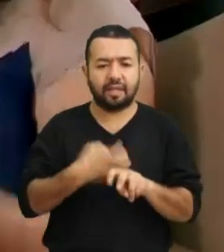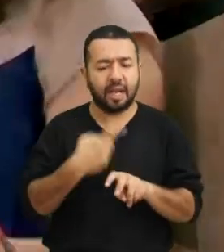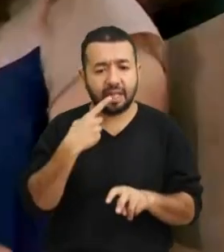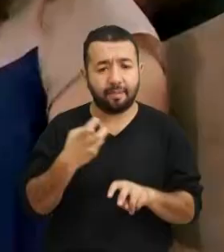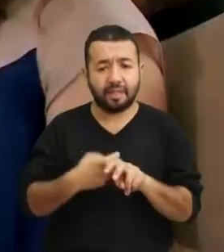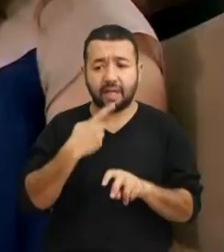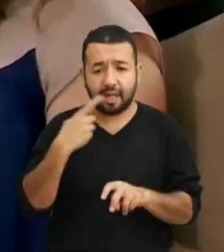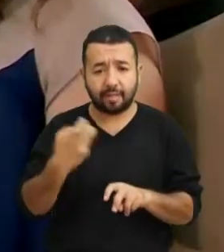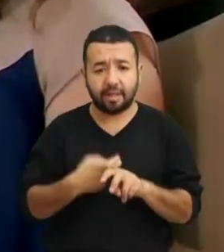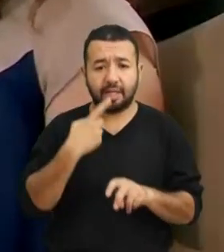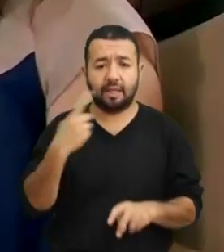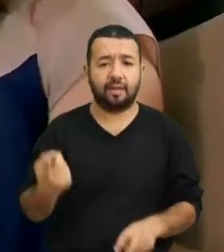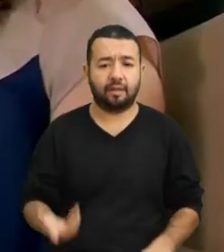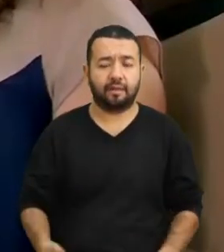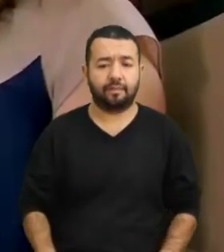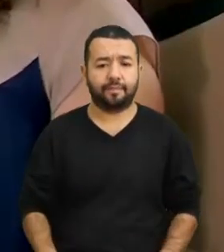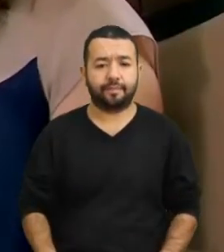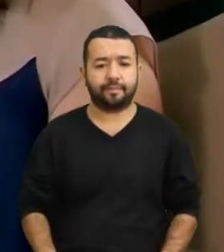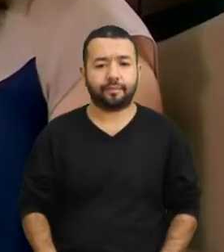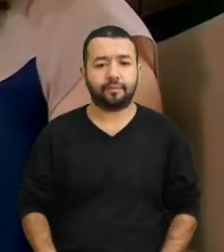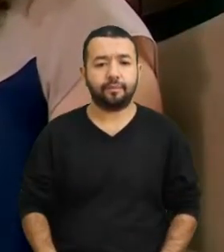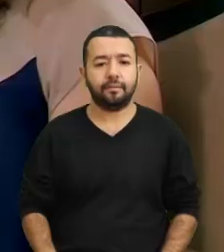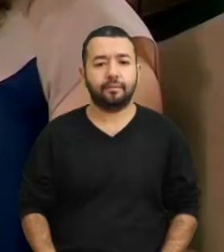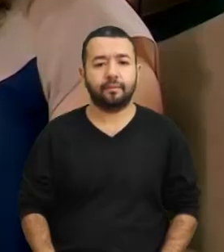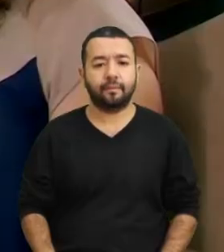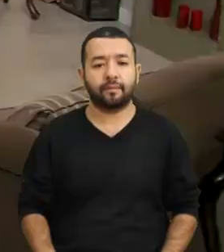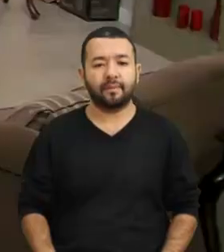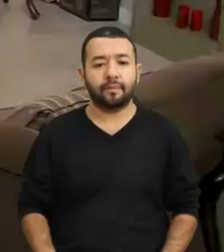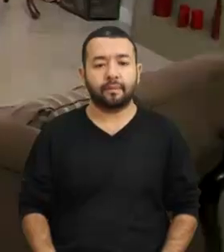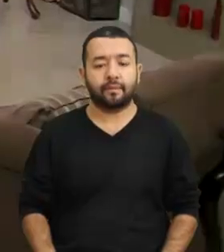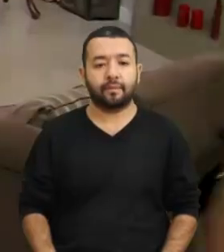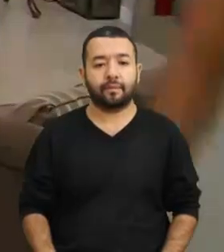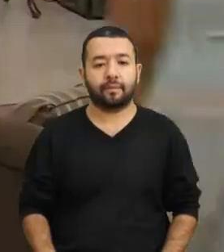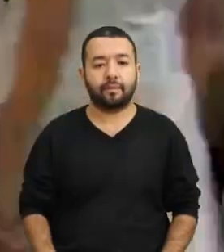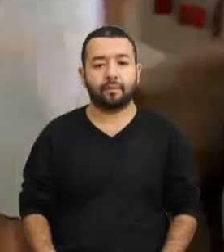deyin, maşallah deyin. Kemal kulak memesini tutup koltuğun kenarına vurdu.